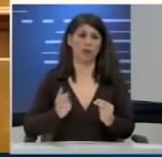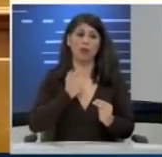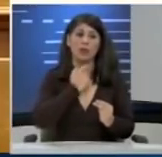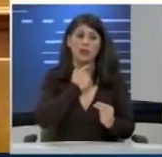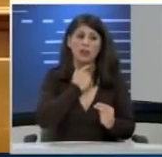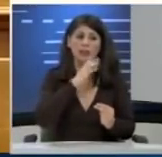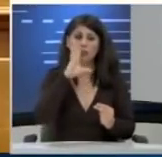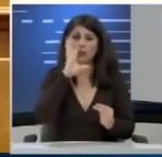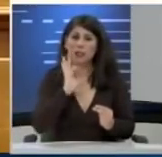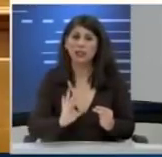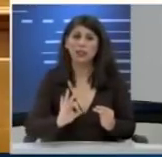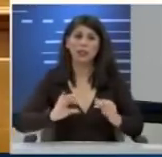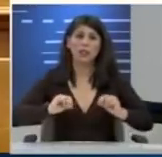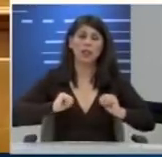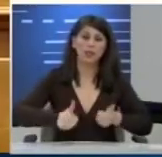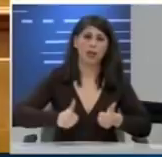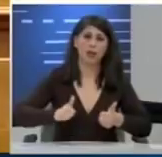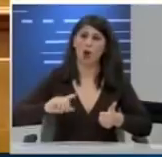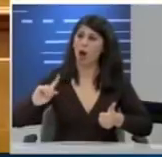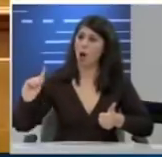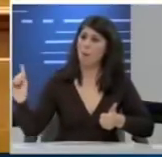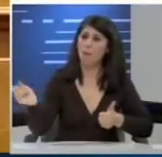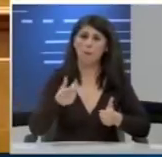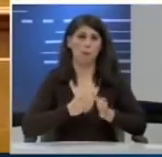χρειάζεται ειλικρίνεια και θάρρος από όλες τις πλευρές.